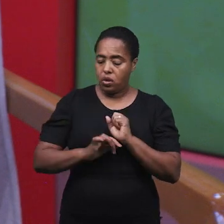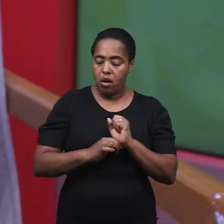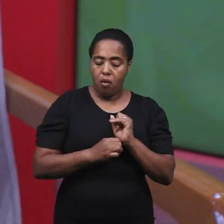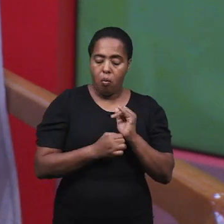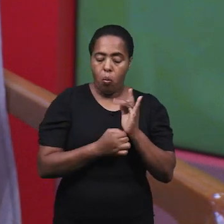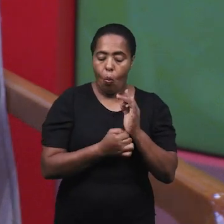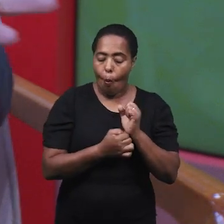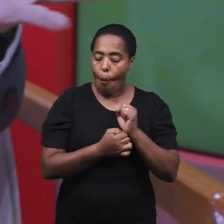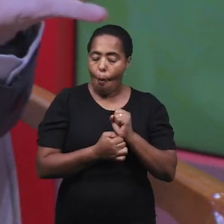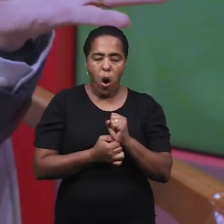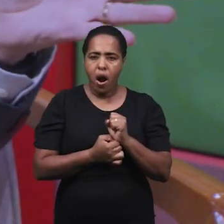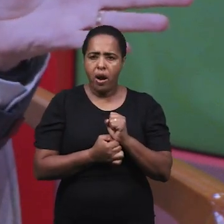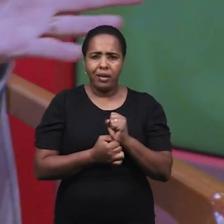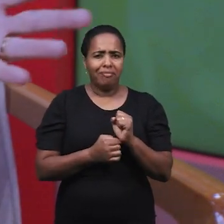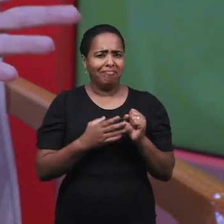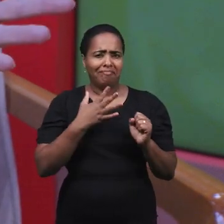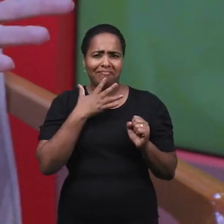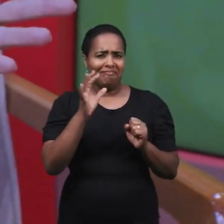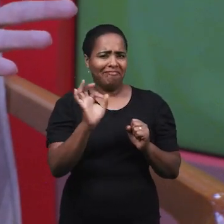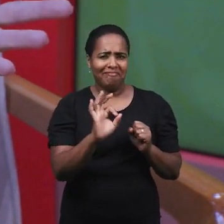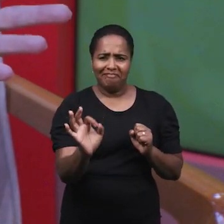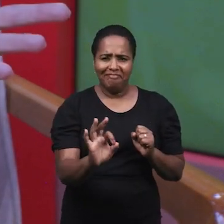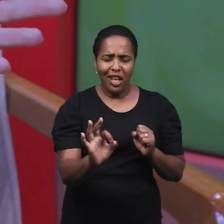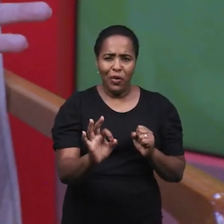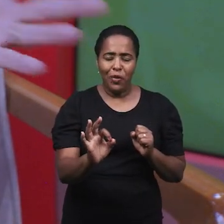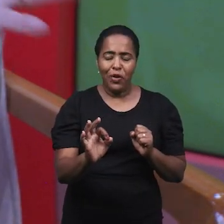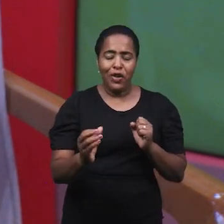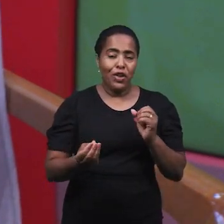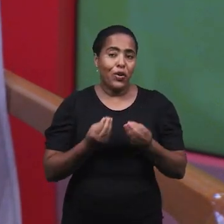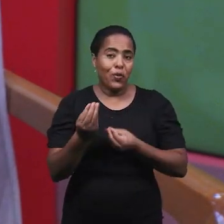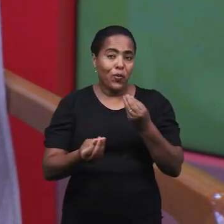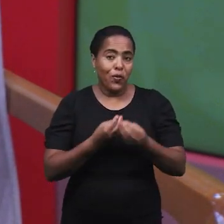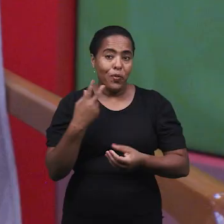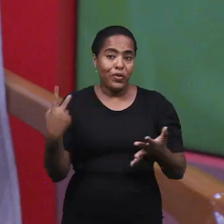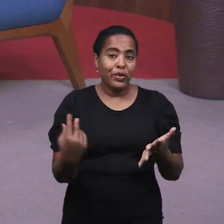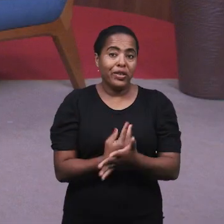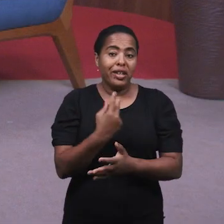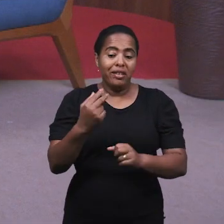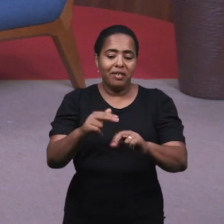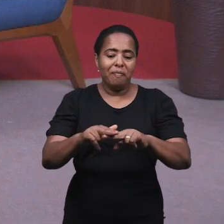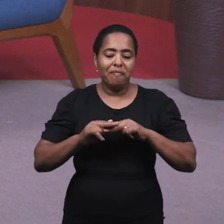Cela vient par une opération, par l'œuvre du Saint-Esprit.